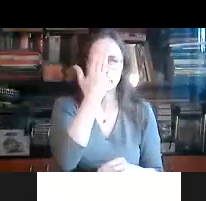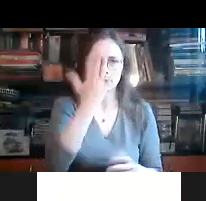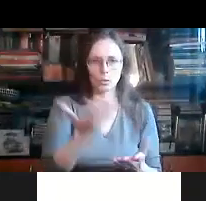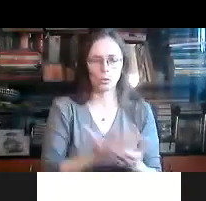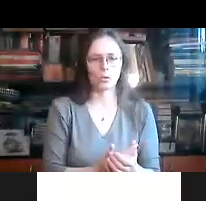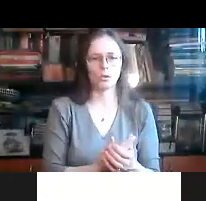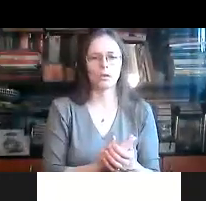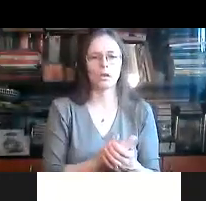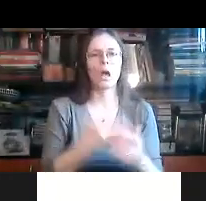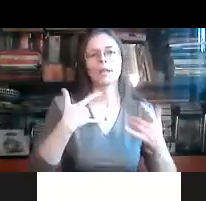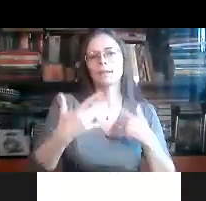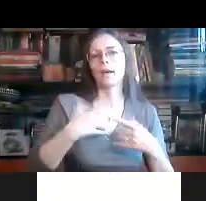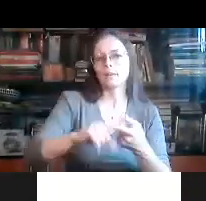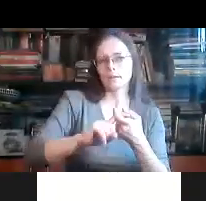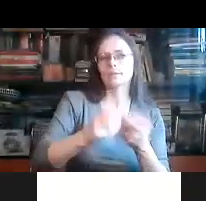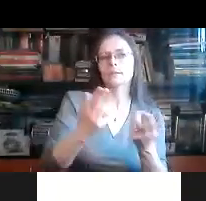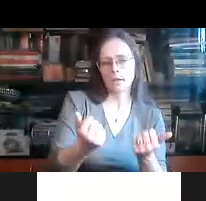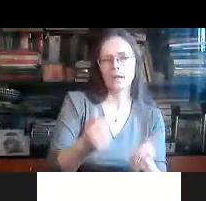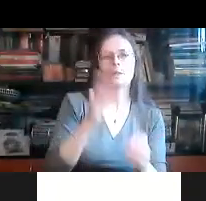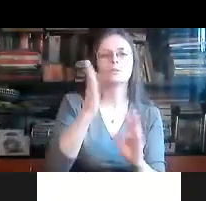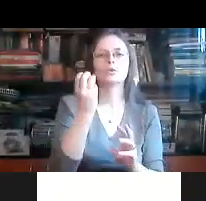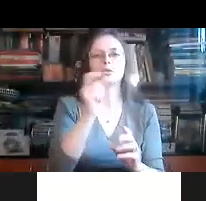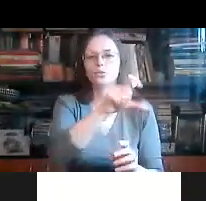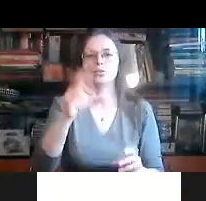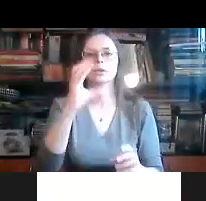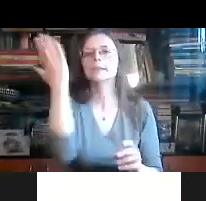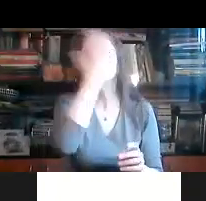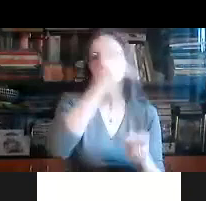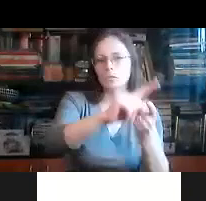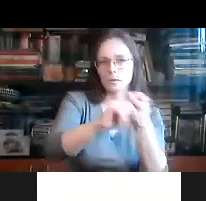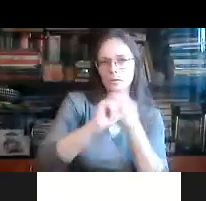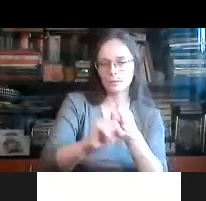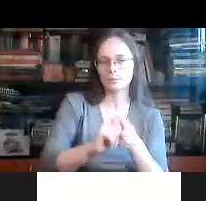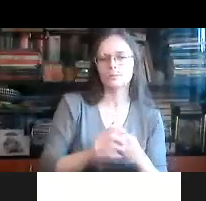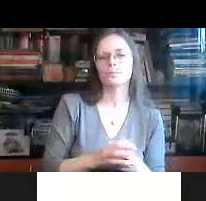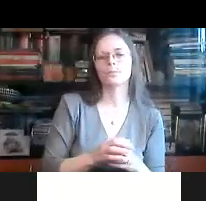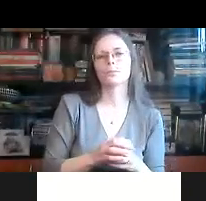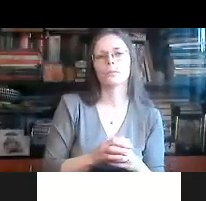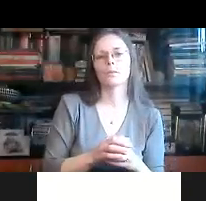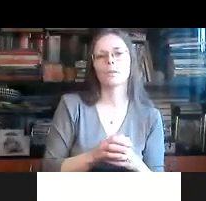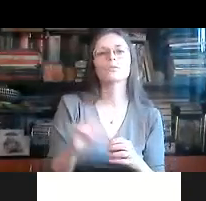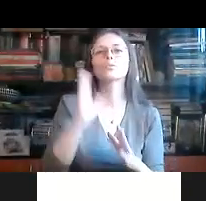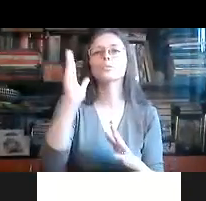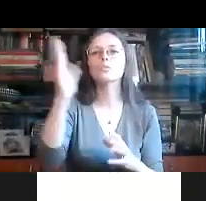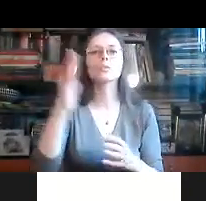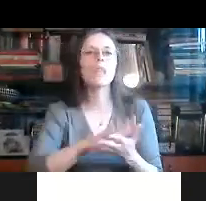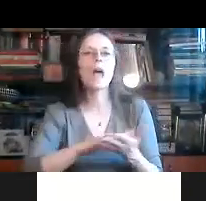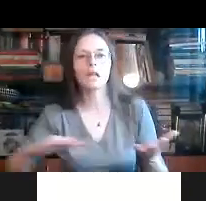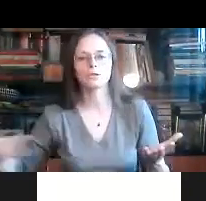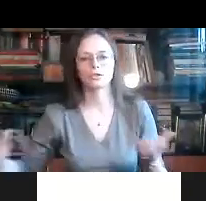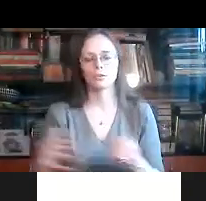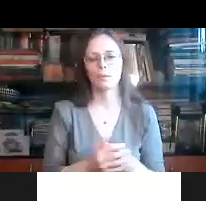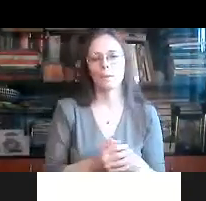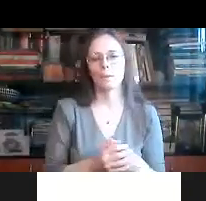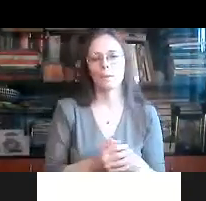там у нас есть уже какие-то знакомые люди из сферы кино или незнакомые, в общем, да, сделаем по этому поводу, надеюсь, тоже встречу.